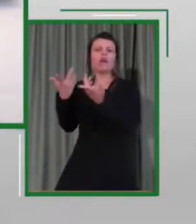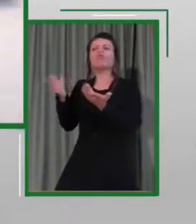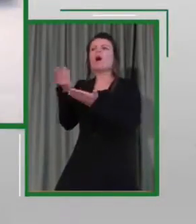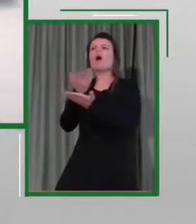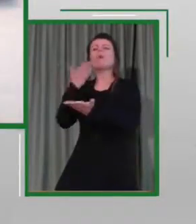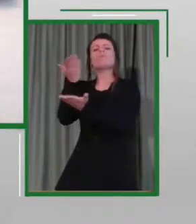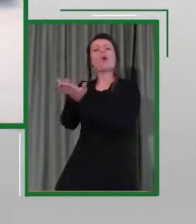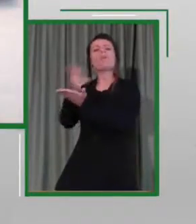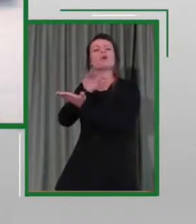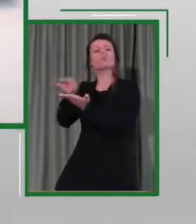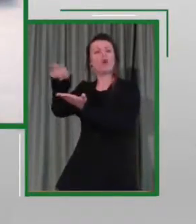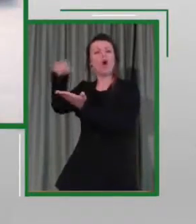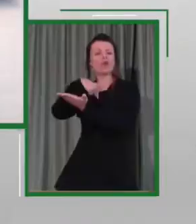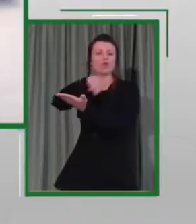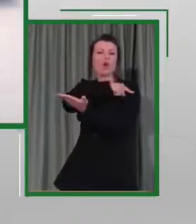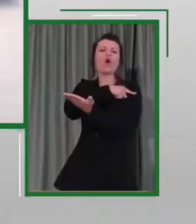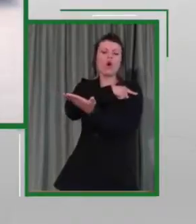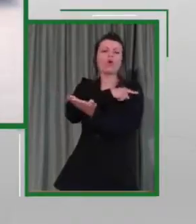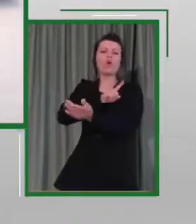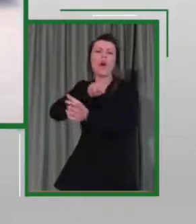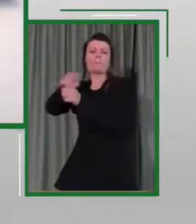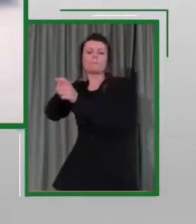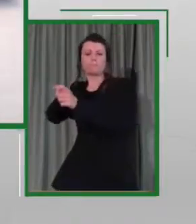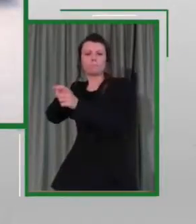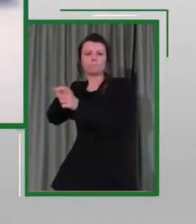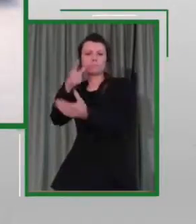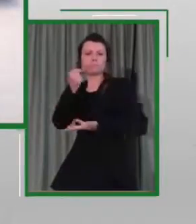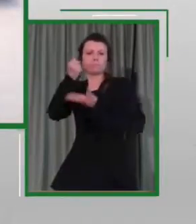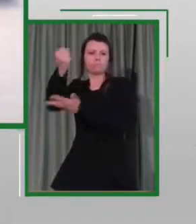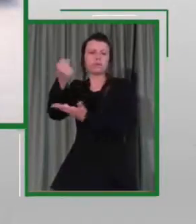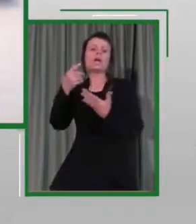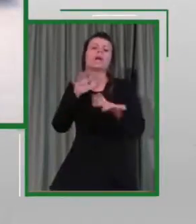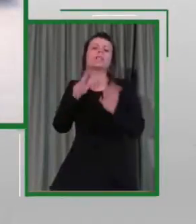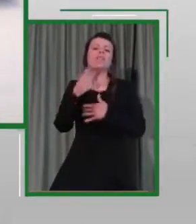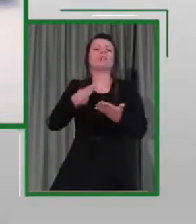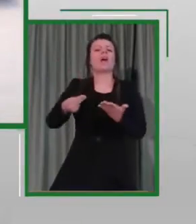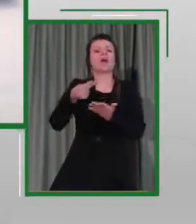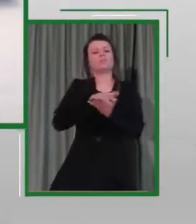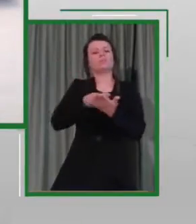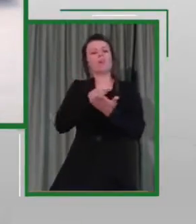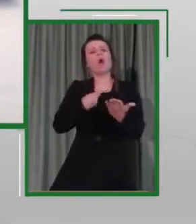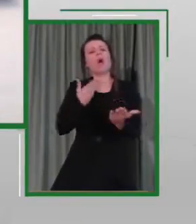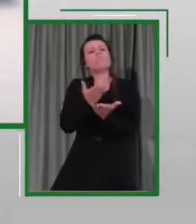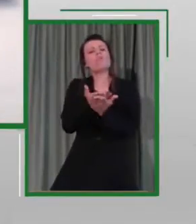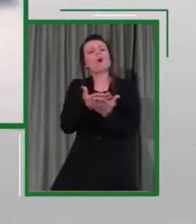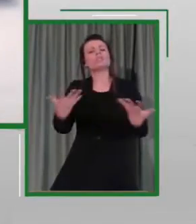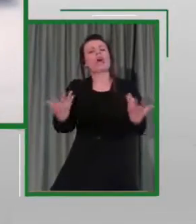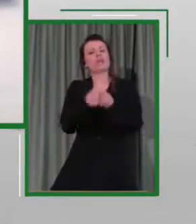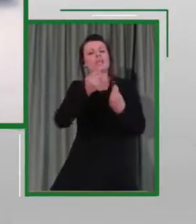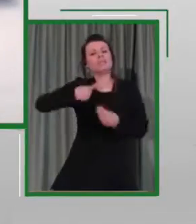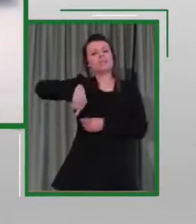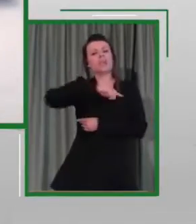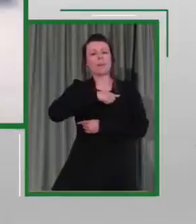abbiamo sviluppato questo tipo di proposta in modo congiunto insieme a loro, insieme a Fondazione Veronesi. Noi